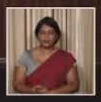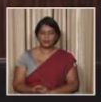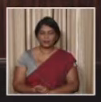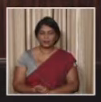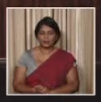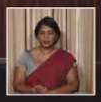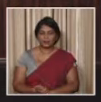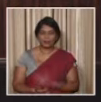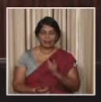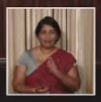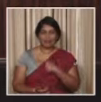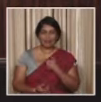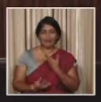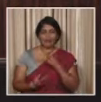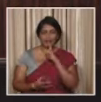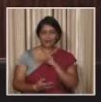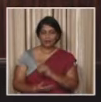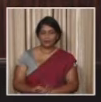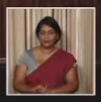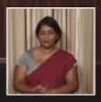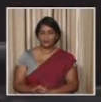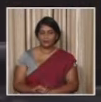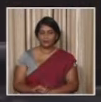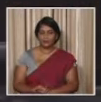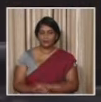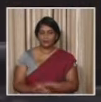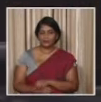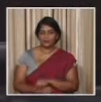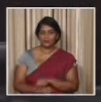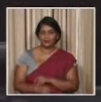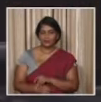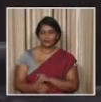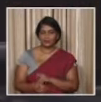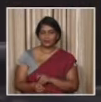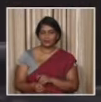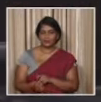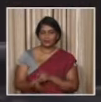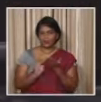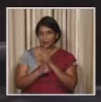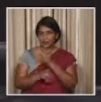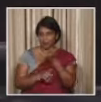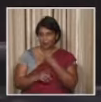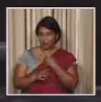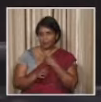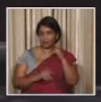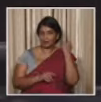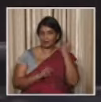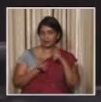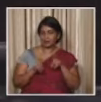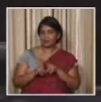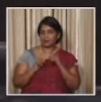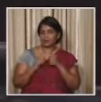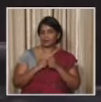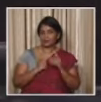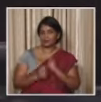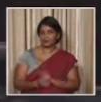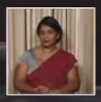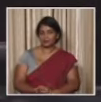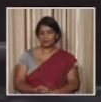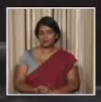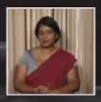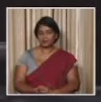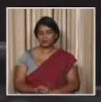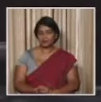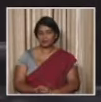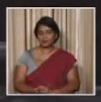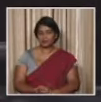ඒක වැරදිලා ඒක කියුනේ ගරු මන්ත්‍රීතුමිය. ඔව් ඉතින් ඒක මට චුට්ටක් කලින් කිව්වනම් මම කතාවත් ඒ අනුව හදා ගන්නවා. හරි කොහොම